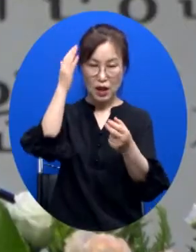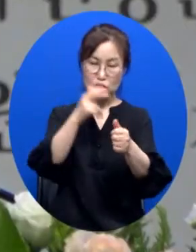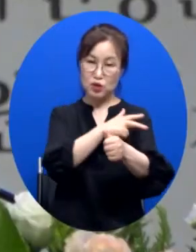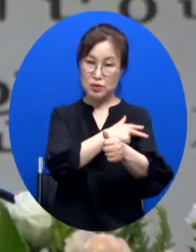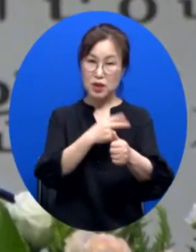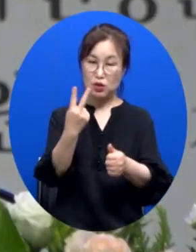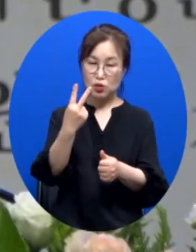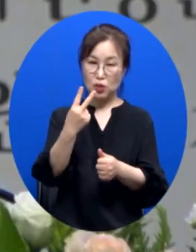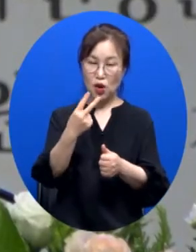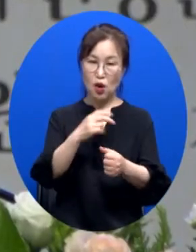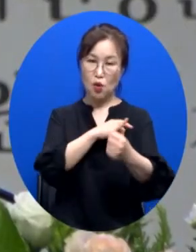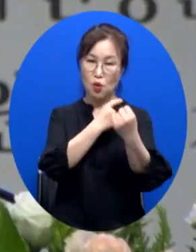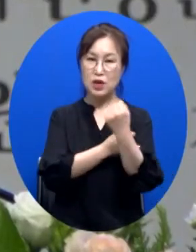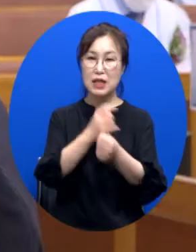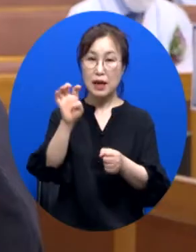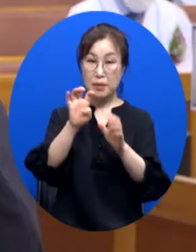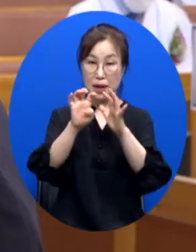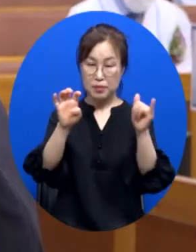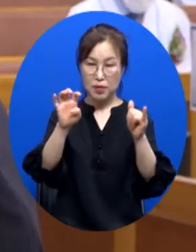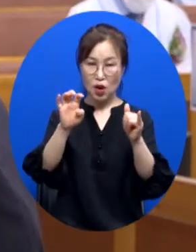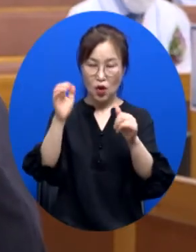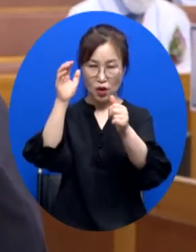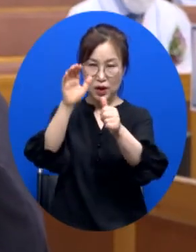권사 마음 영의 임직식을 진행했습니다